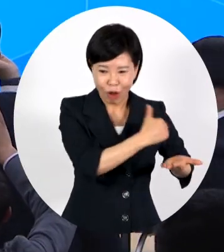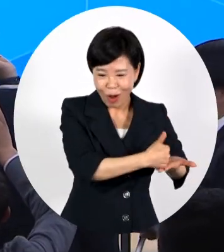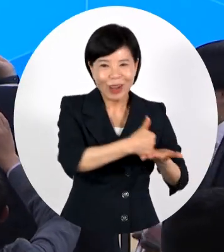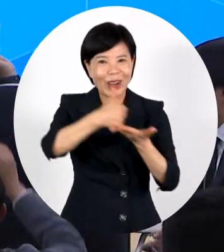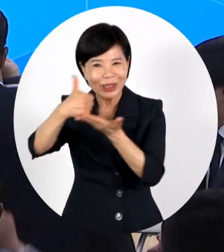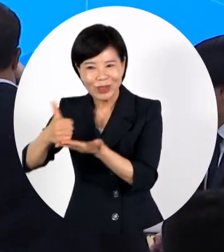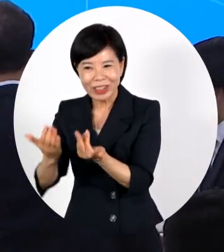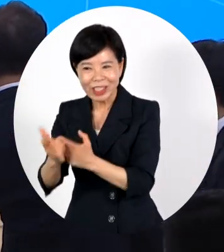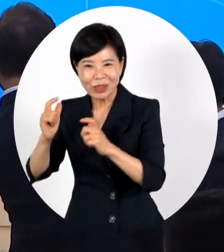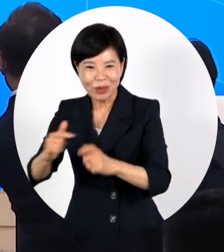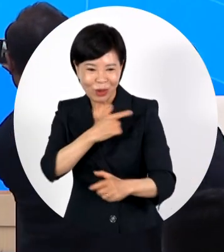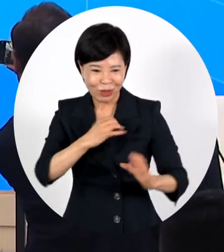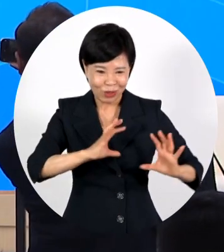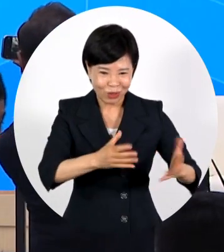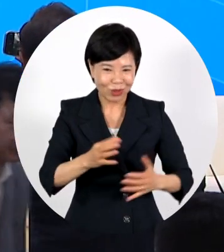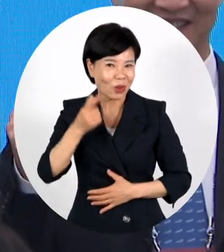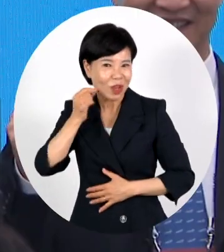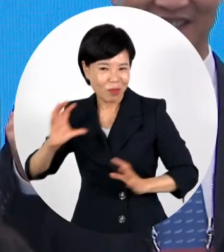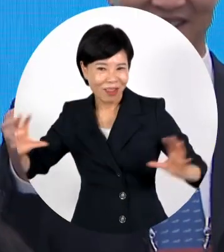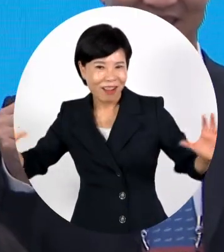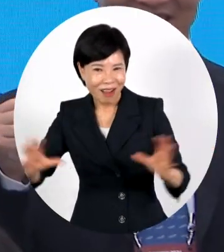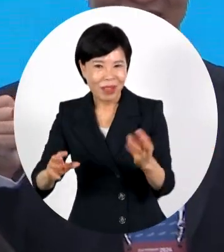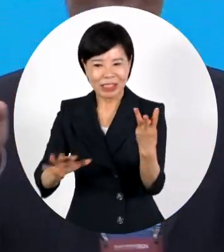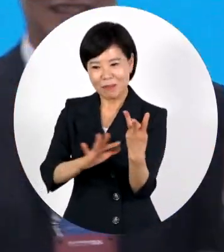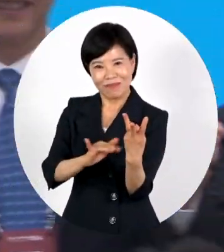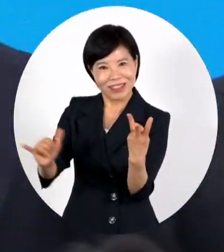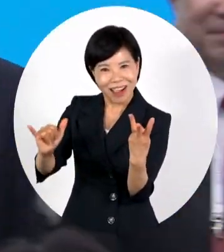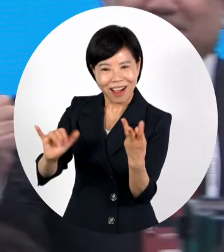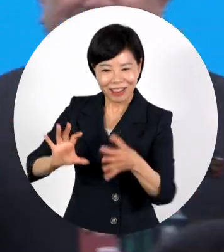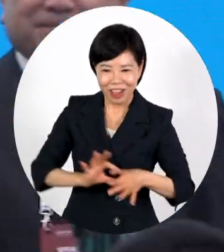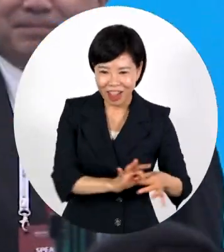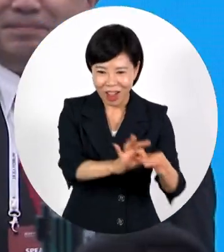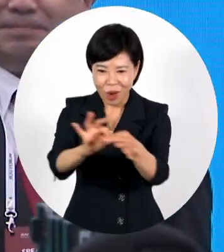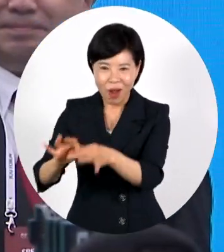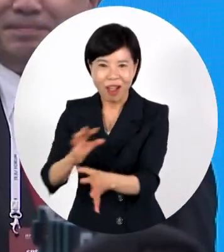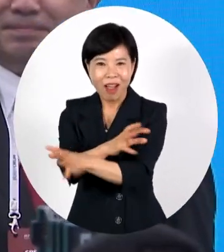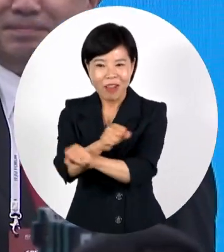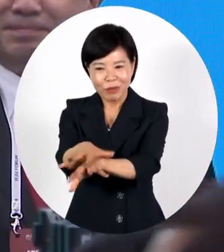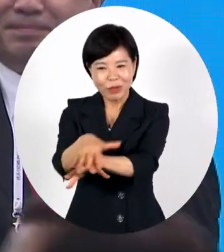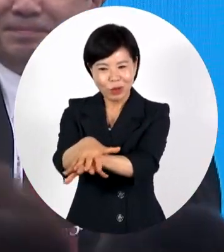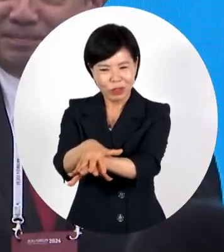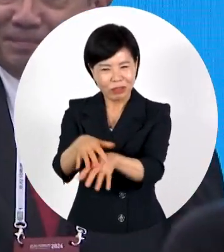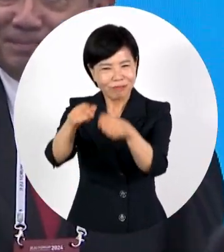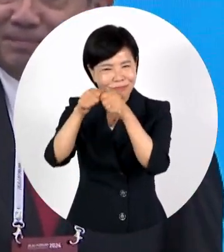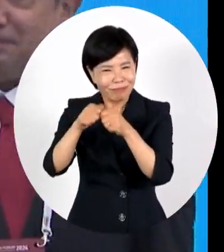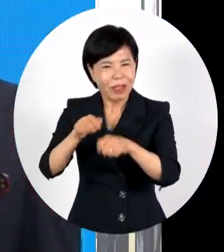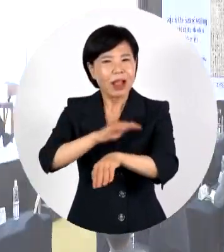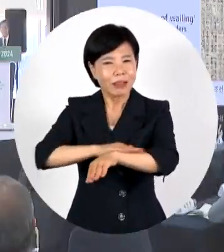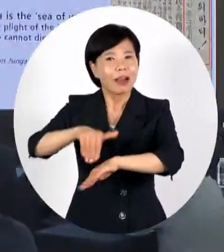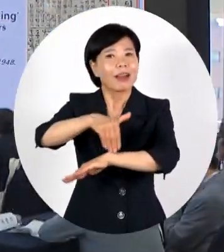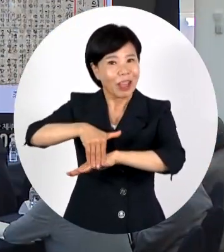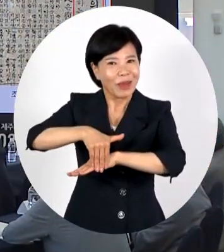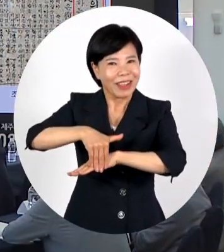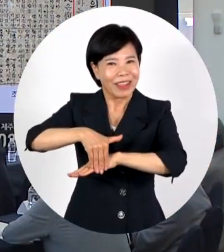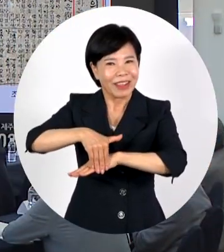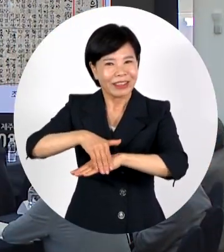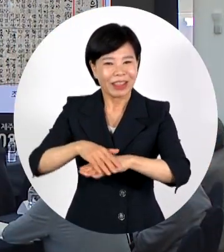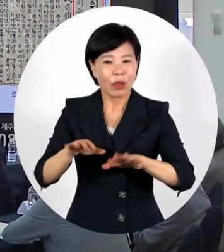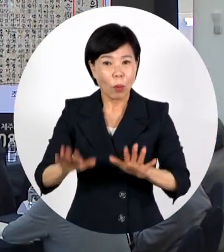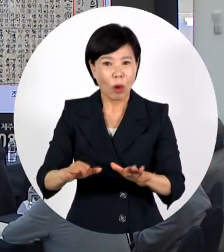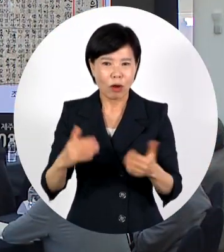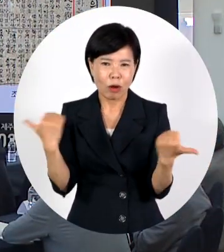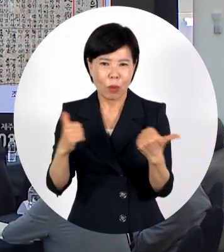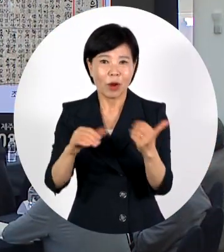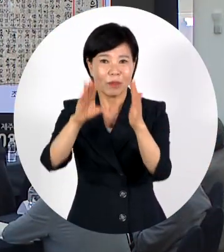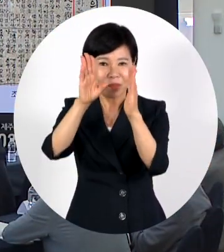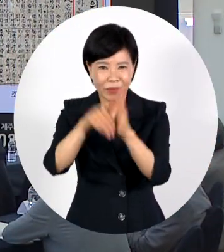초청해 제주, 하이난, 오키나와 3자 간 네트워크 협의체 구상을 구체화할 계획입니다.